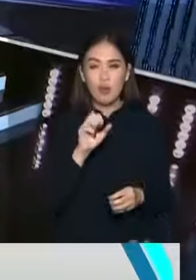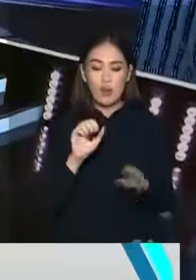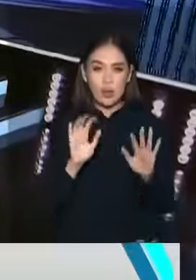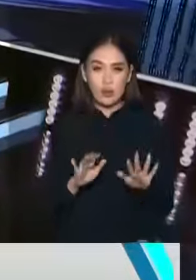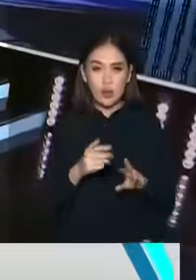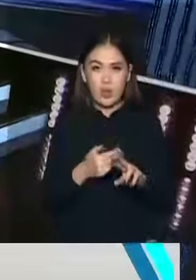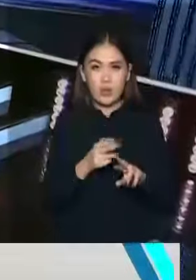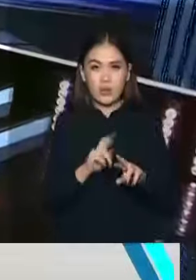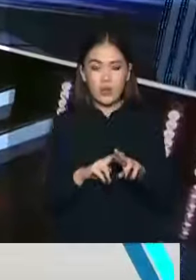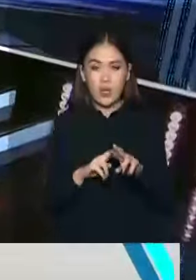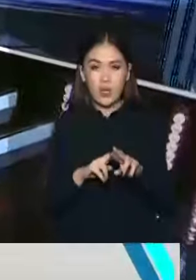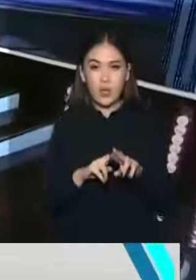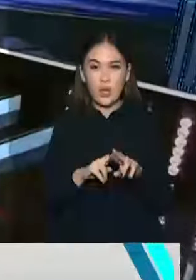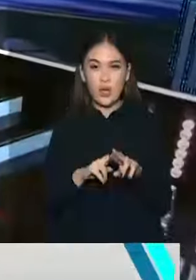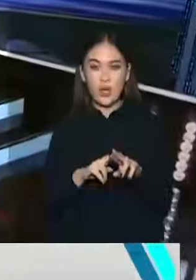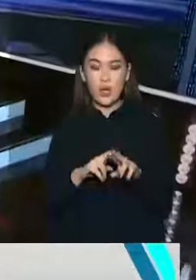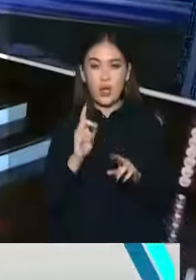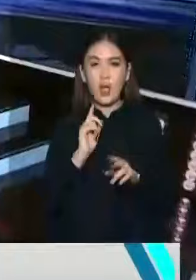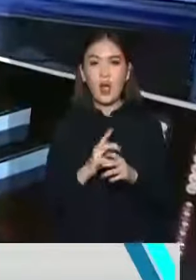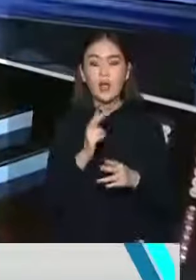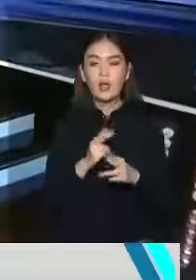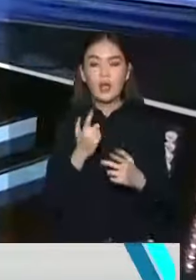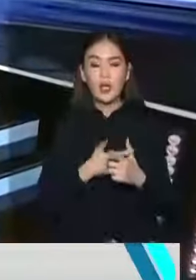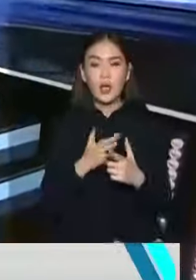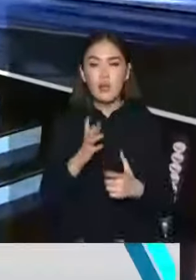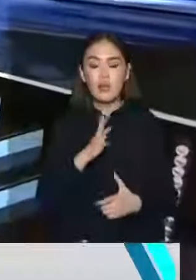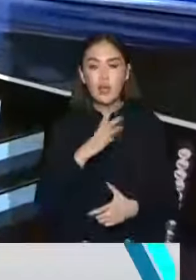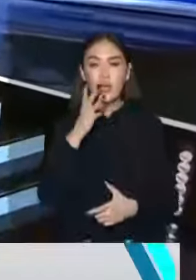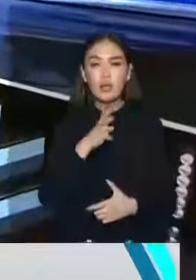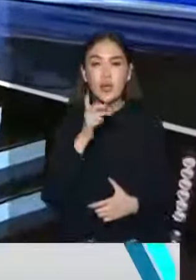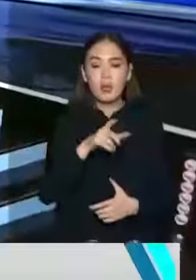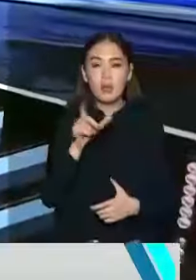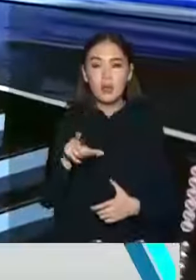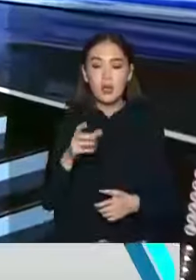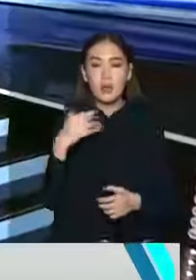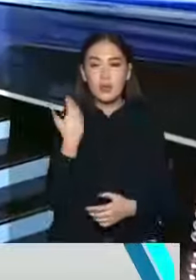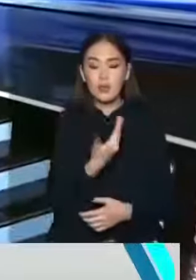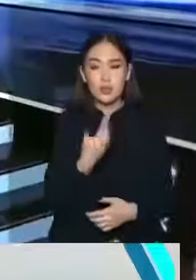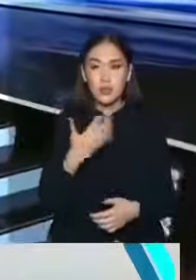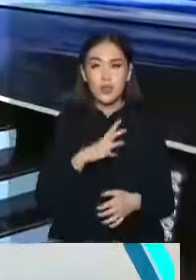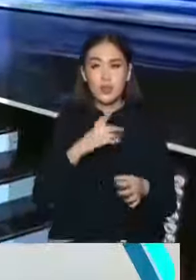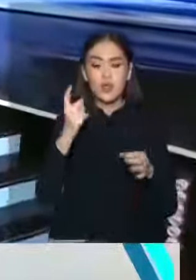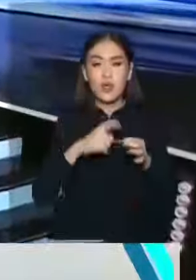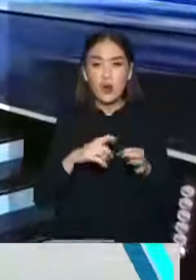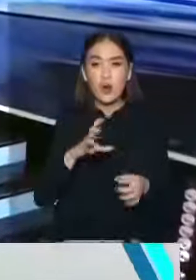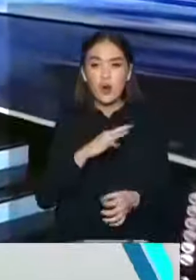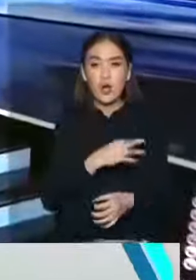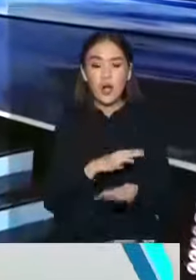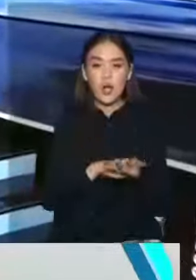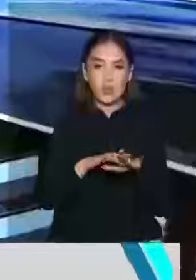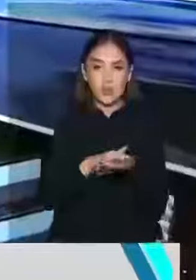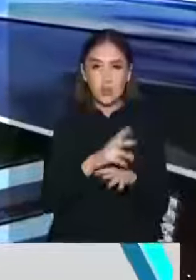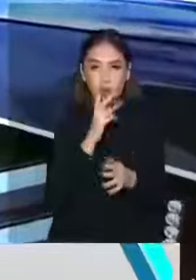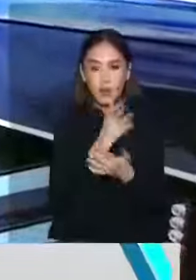бұл жерде аталған азаматтар егер де біздің тіркеу органдарына, яғни халыққа қызмет көрсету